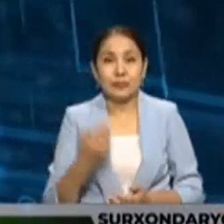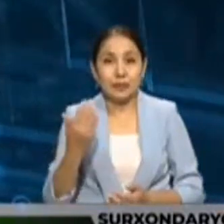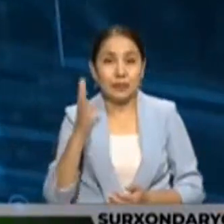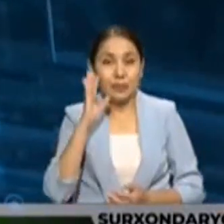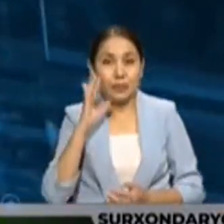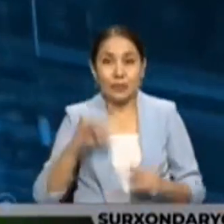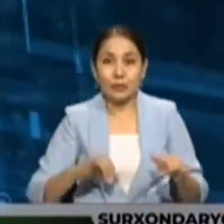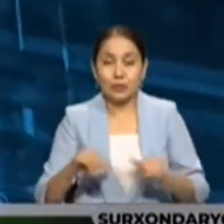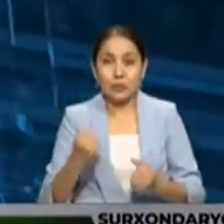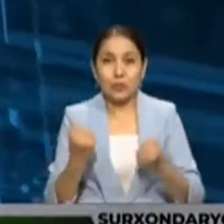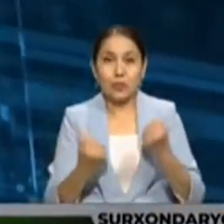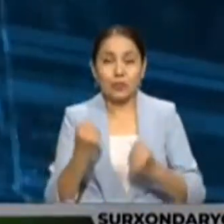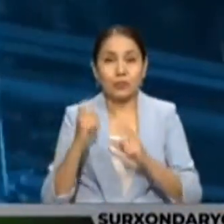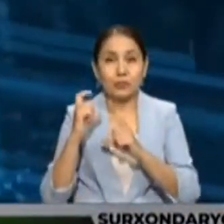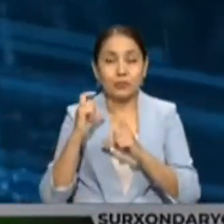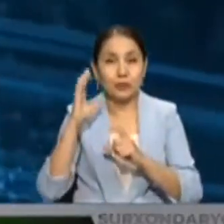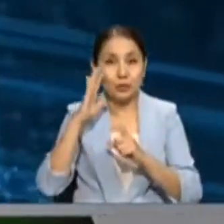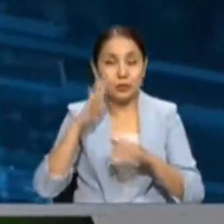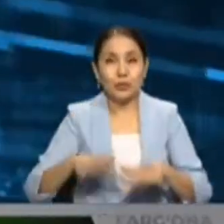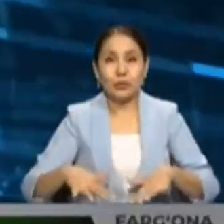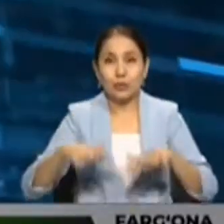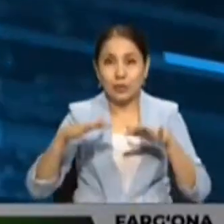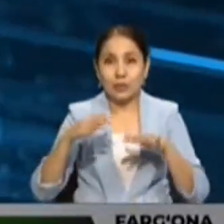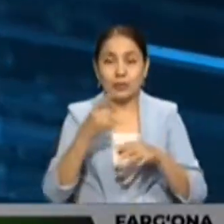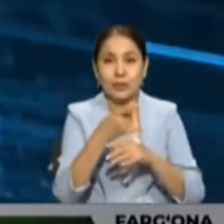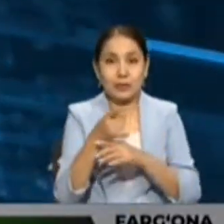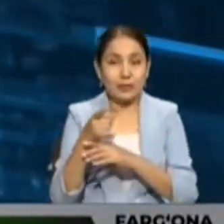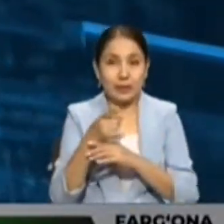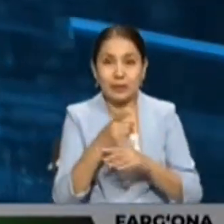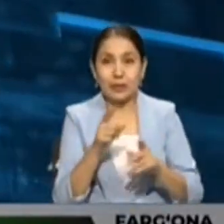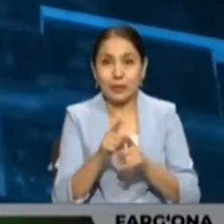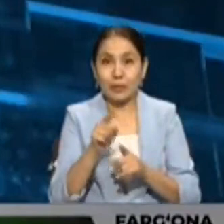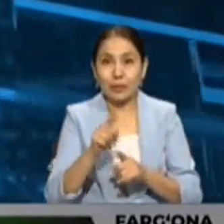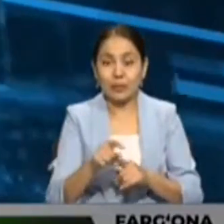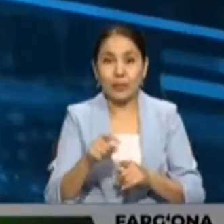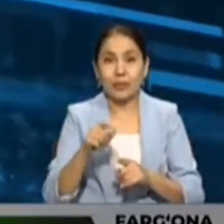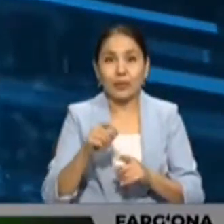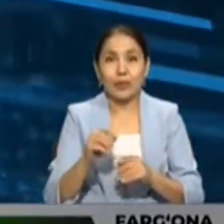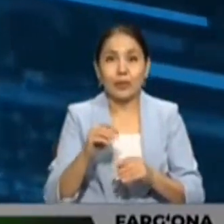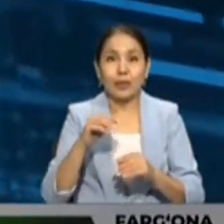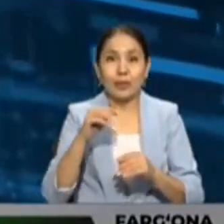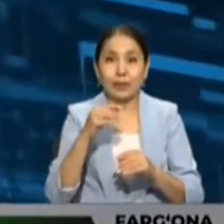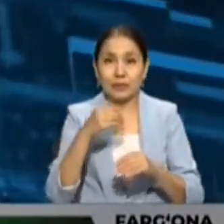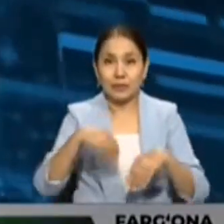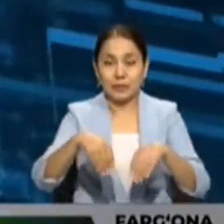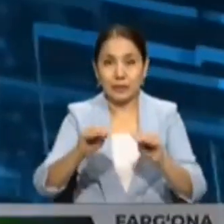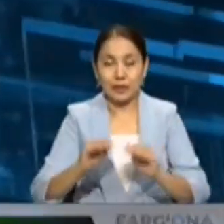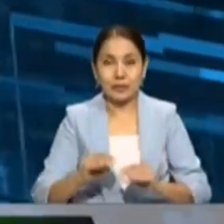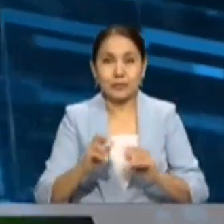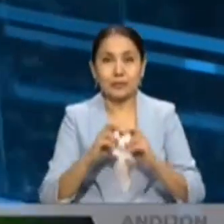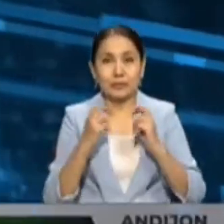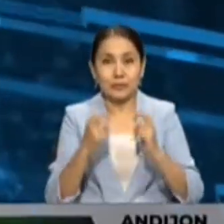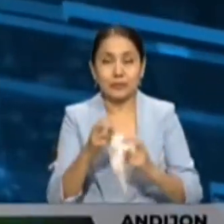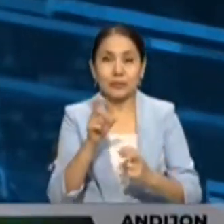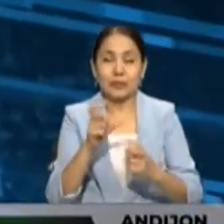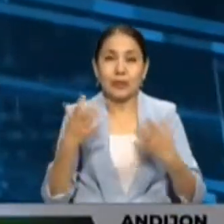Shovvozlar avtomashina yukxonasiga suv to'ldirib, tasvirlarda ko'rib turganingizdek, uning ustiga mo'jazgina dasturxon tuzab, fuqarolarning